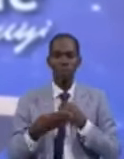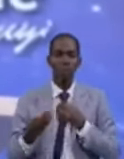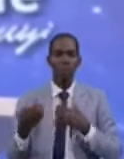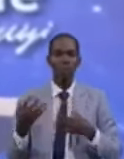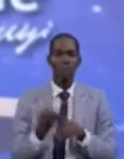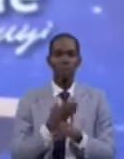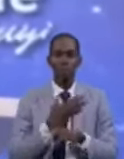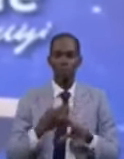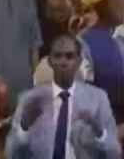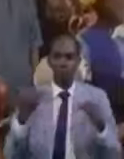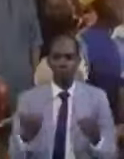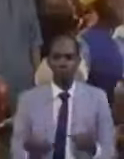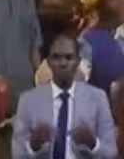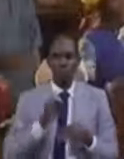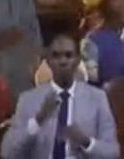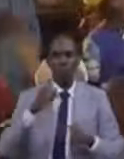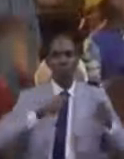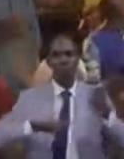AMEN